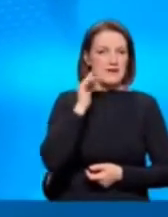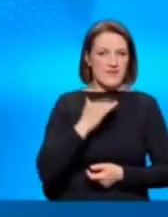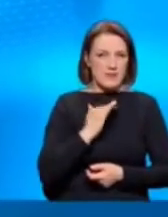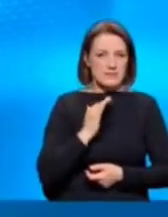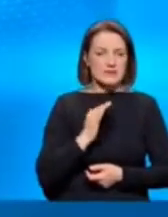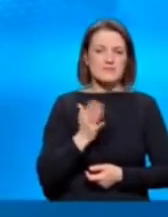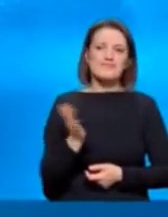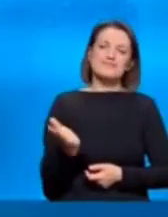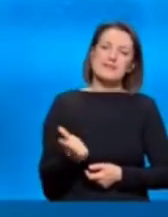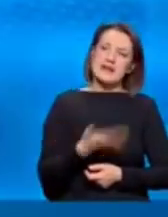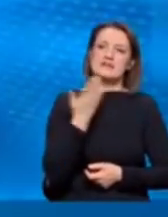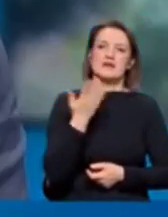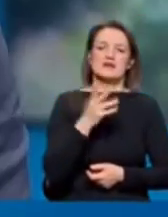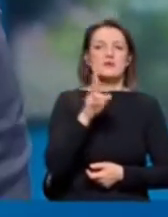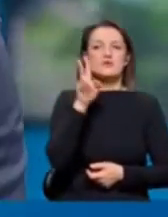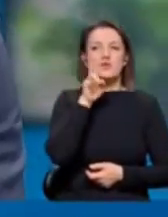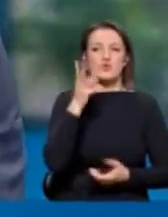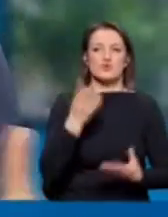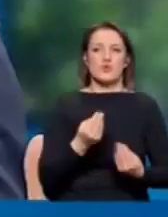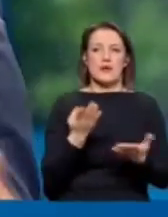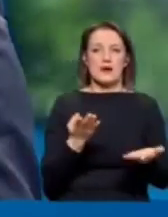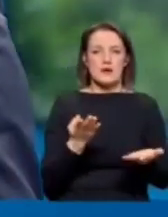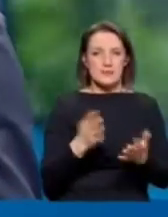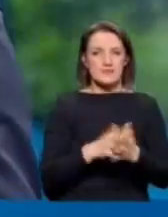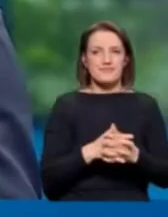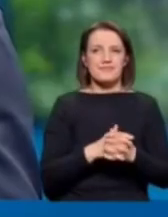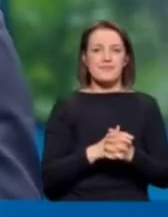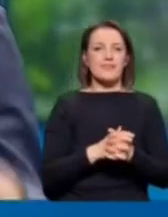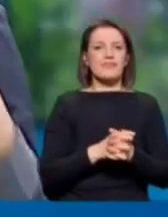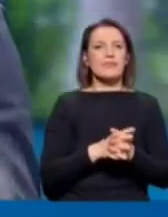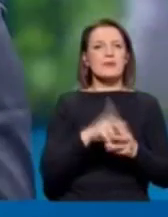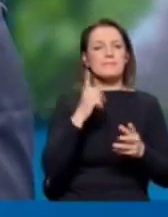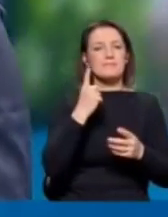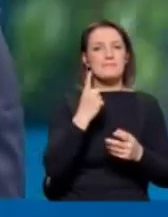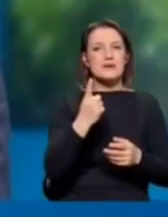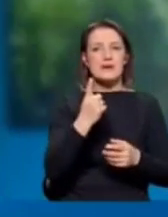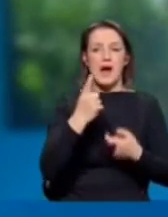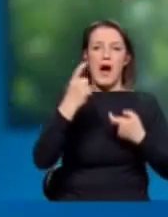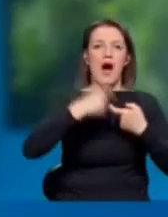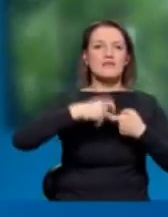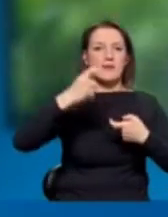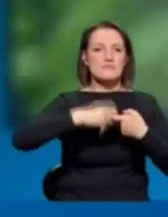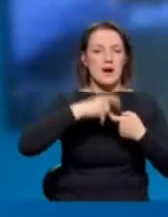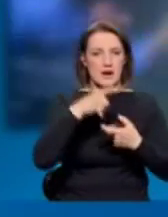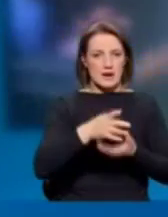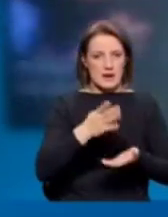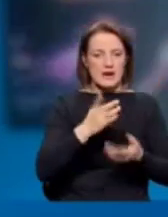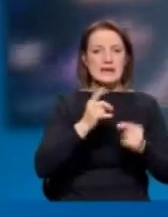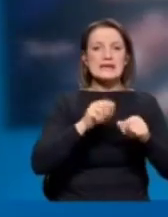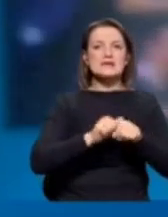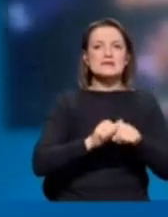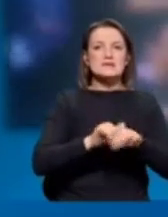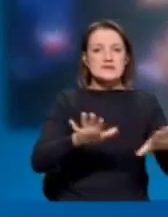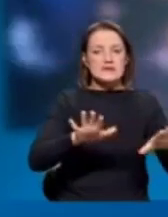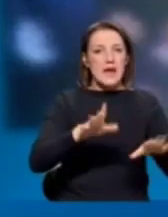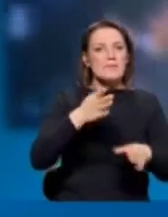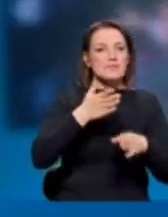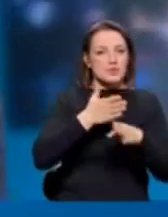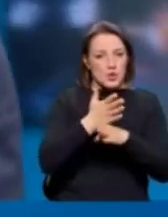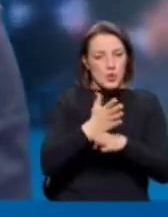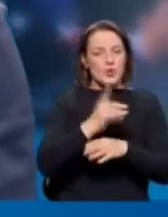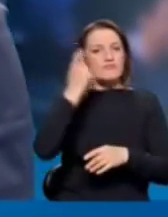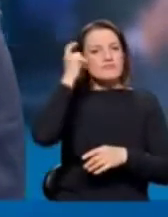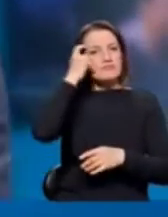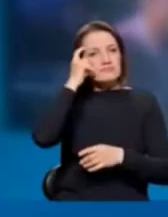evim Neyse yani sonuçta katın şey olduğu bir bu atamaların vesaire belli bir sistem ve mantık